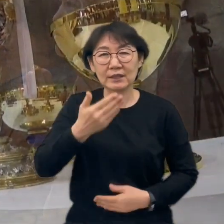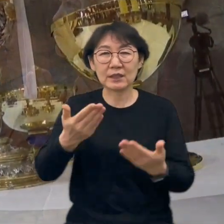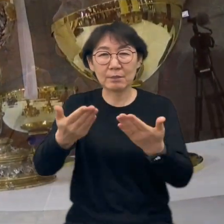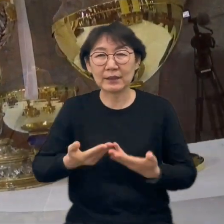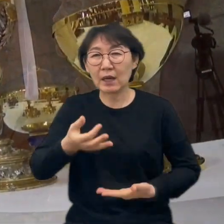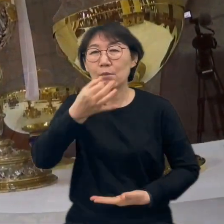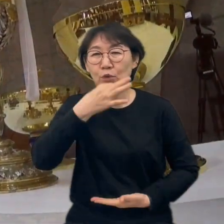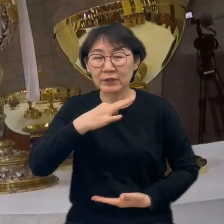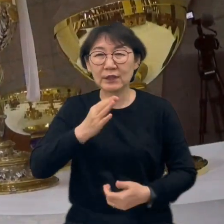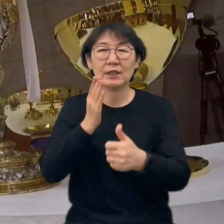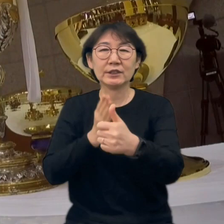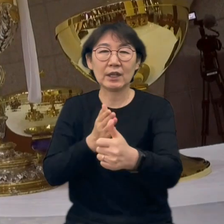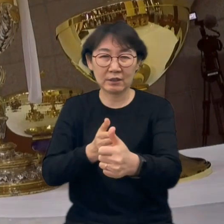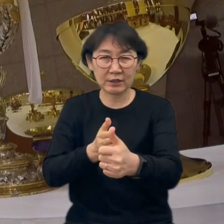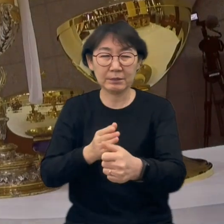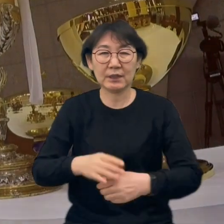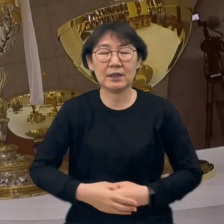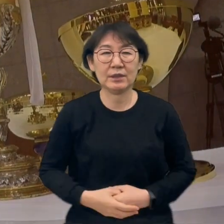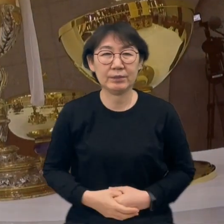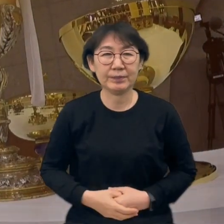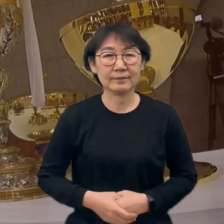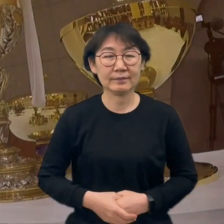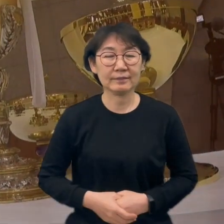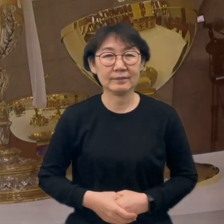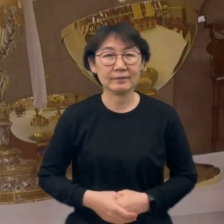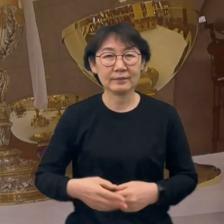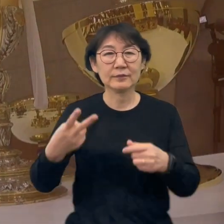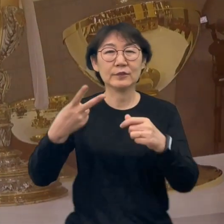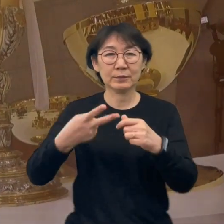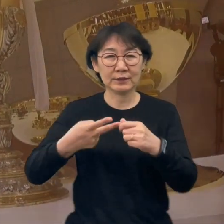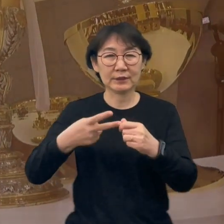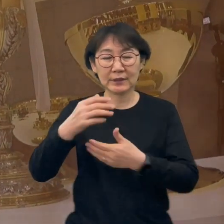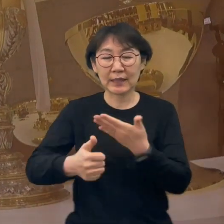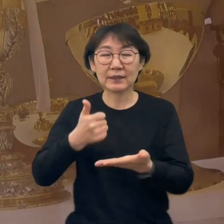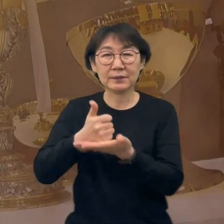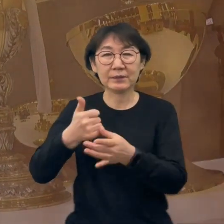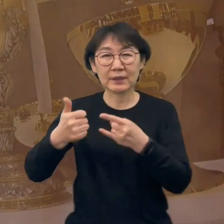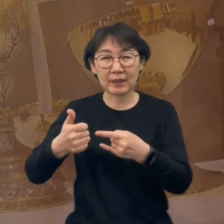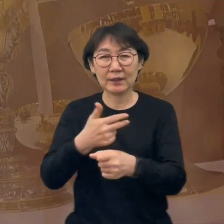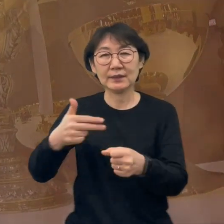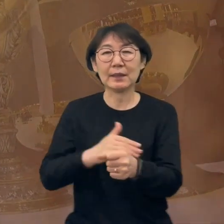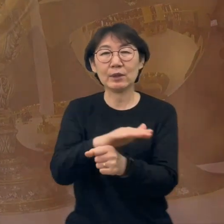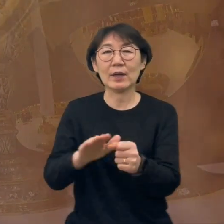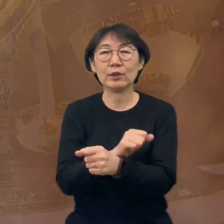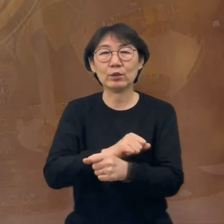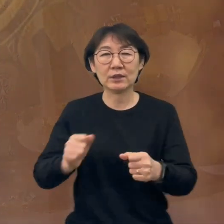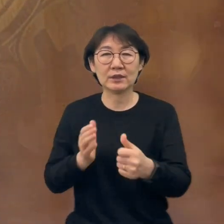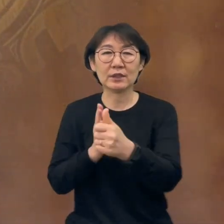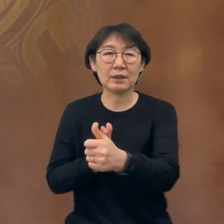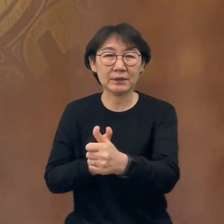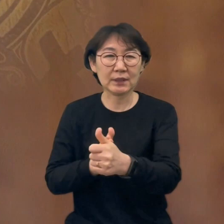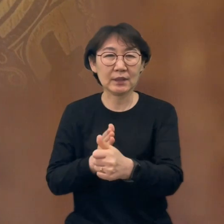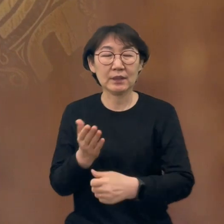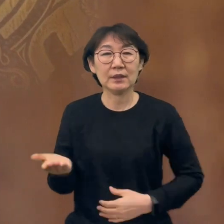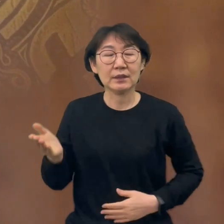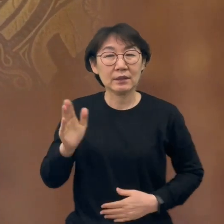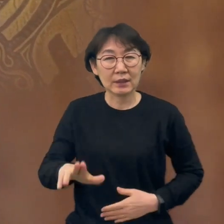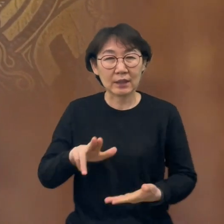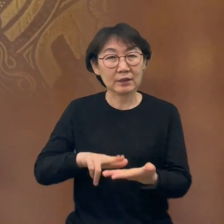성체의 양식을 받아 모시길 청하는 것입니다. 다음으로 우리는 하느님께 자비와 용서를